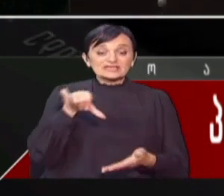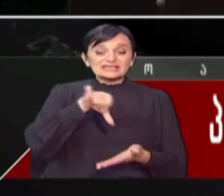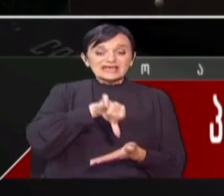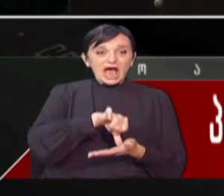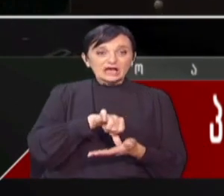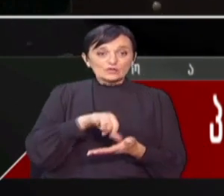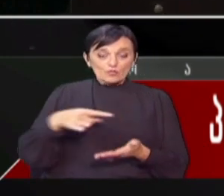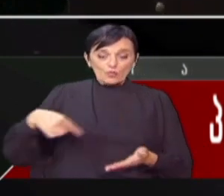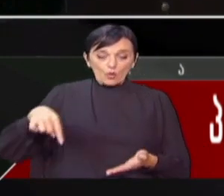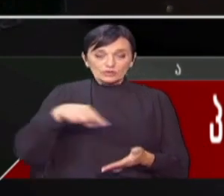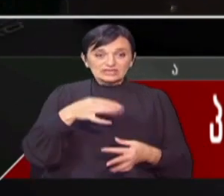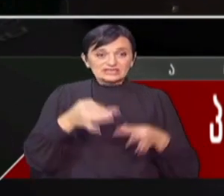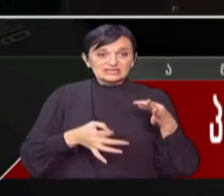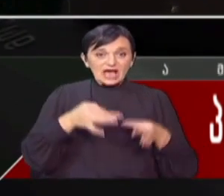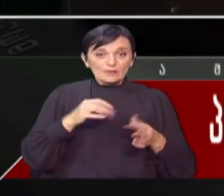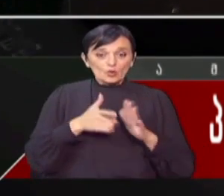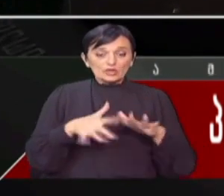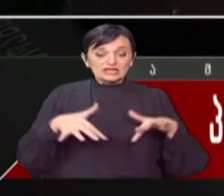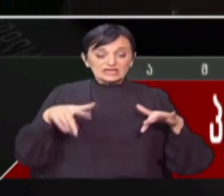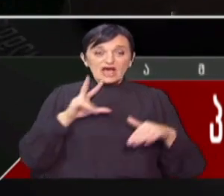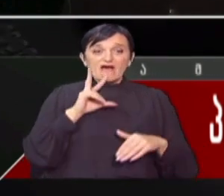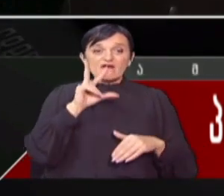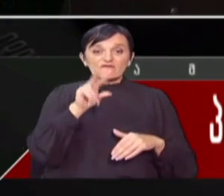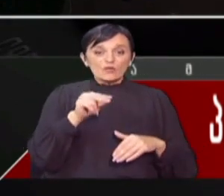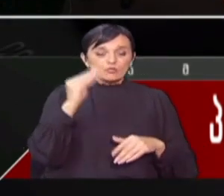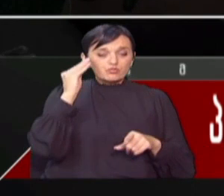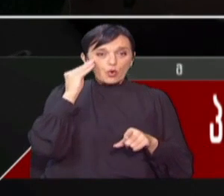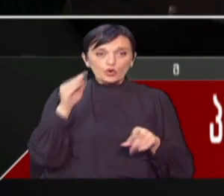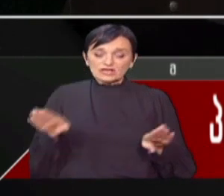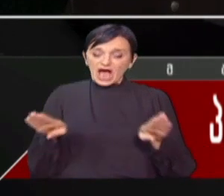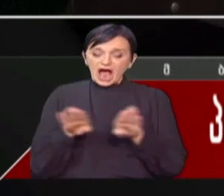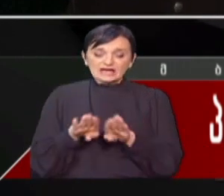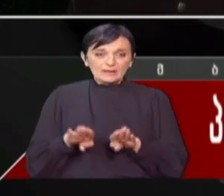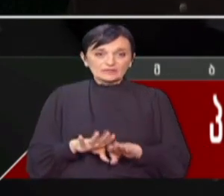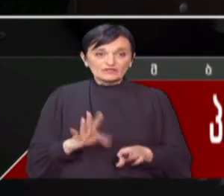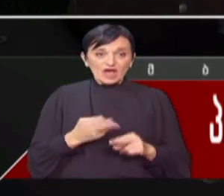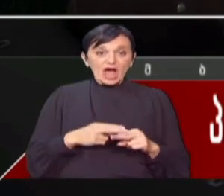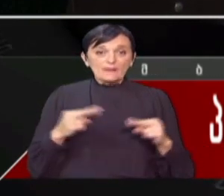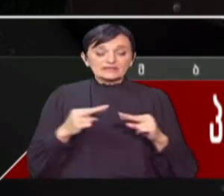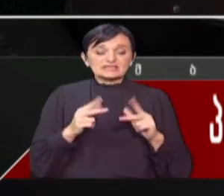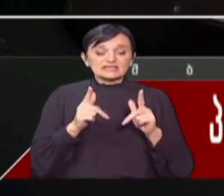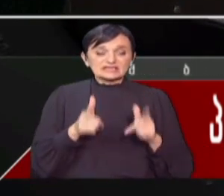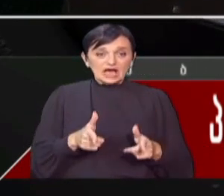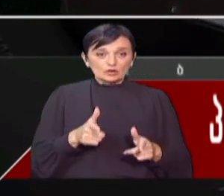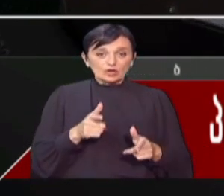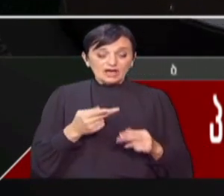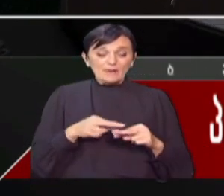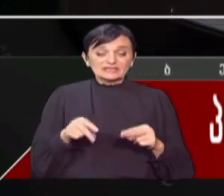წარმომადგენელთა და სასამართლო დარბაზში გააჟღერებულ პოზიციებს არ ემთხვევა. ამის დასადასტურებლად ირაკლი